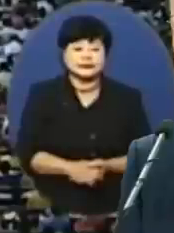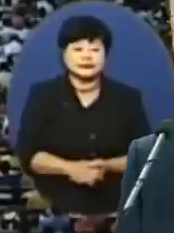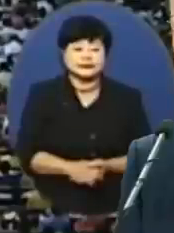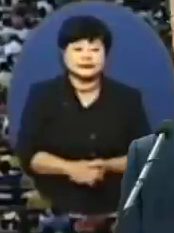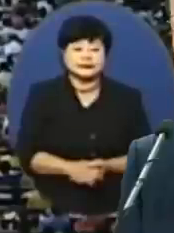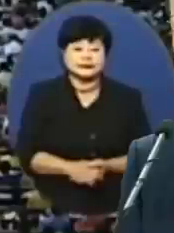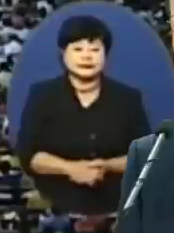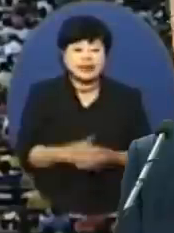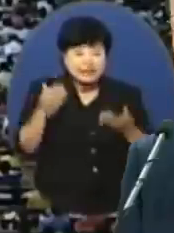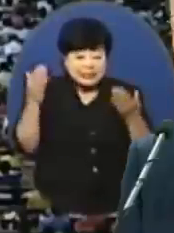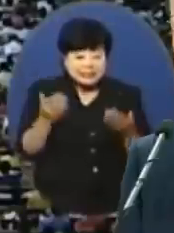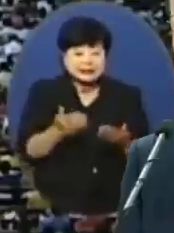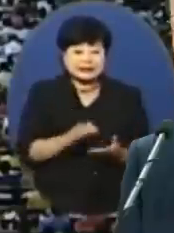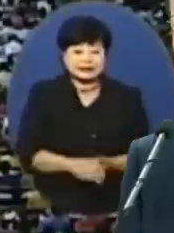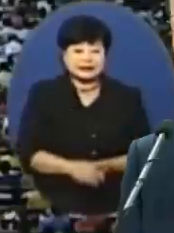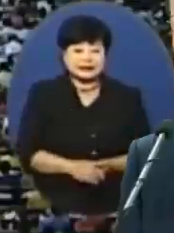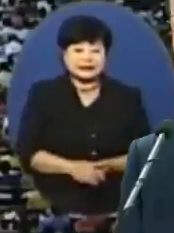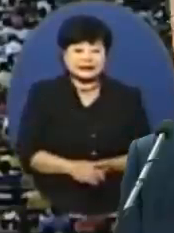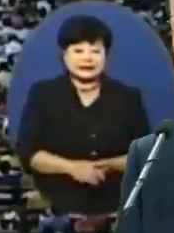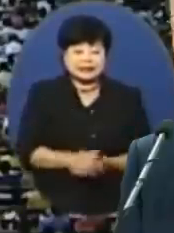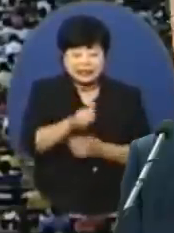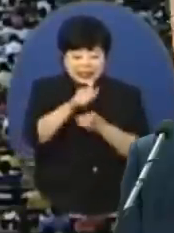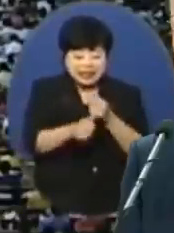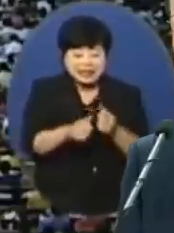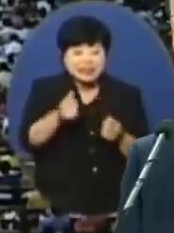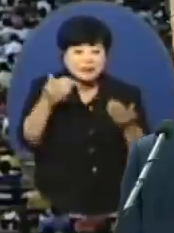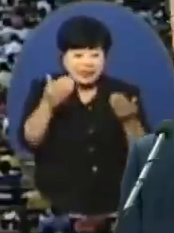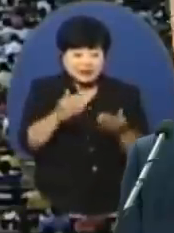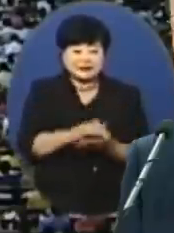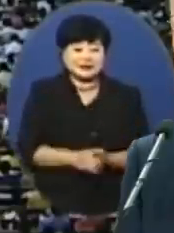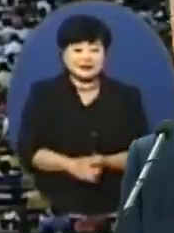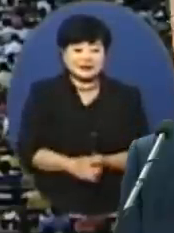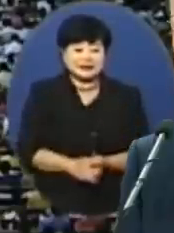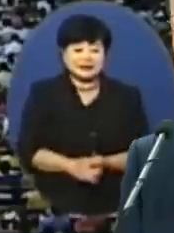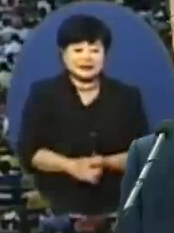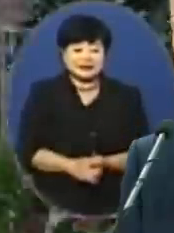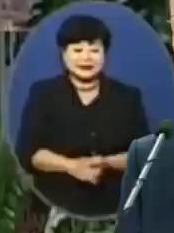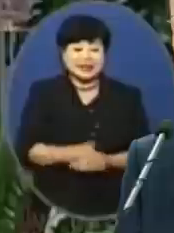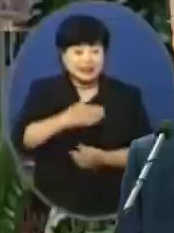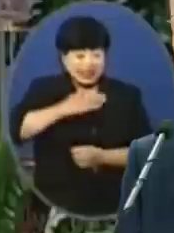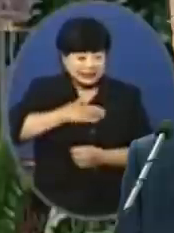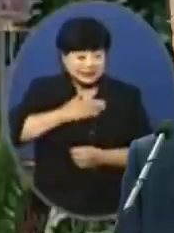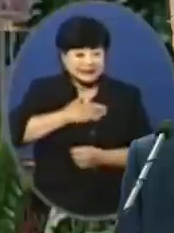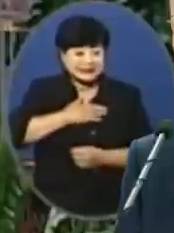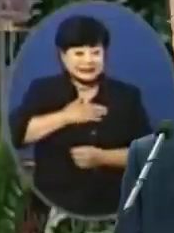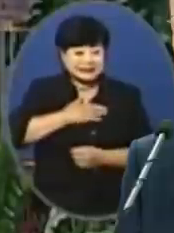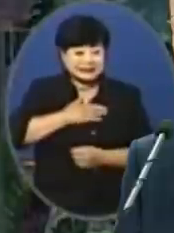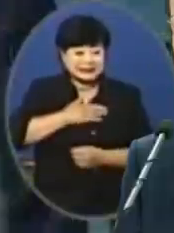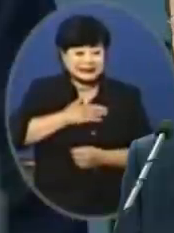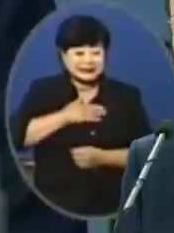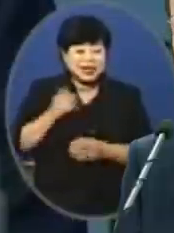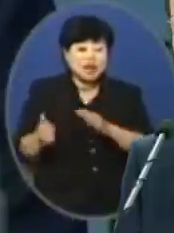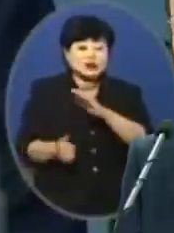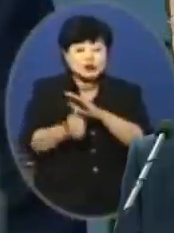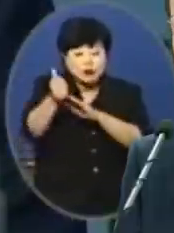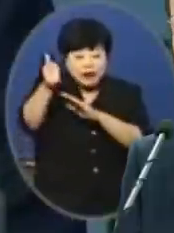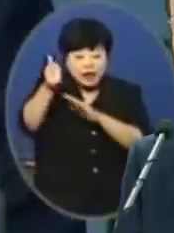따라 말씀드려요. 일은 하나님이 하신다. 나는